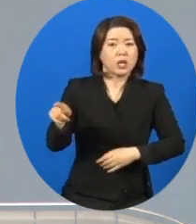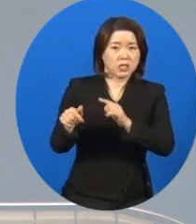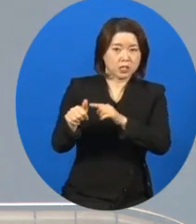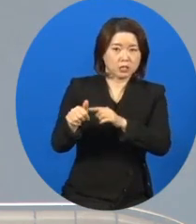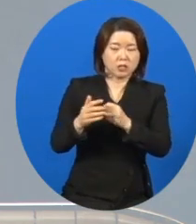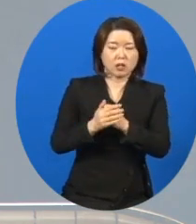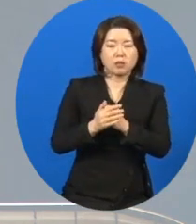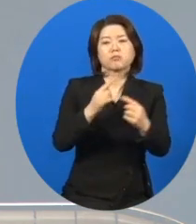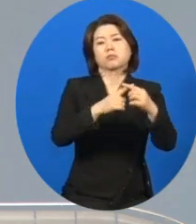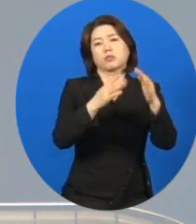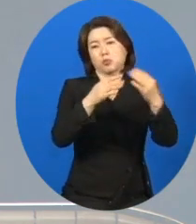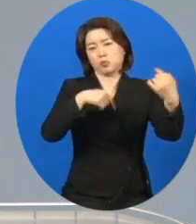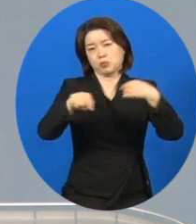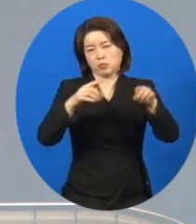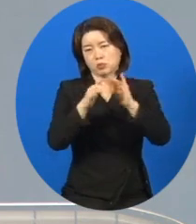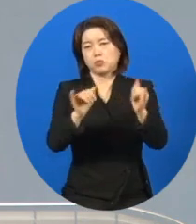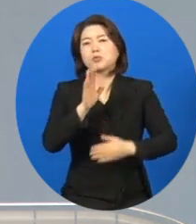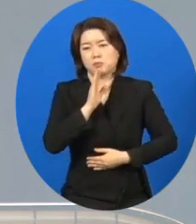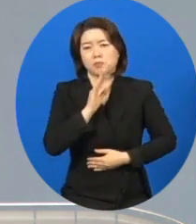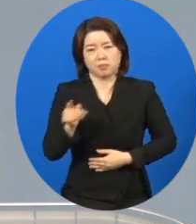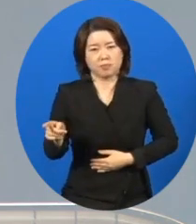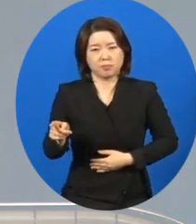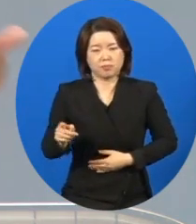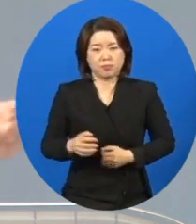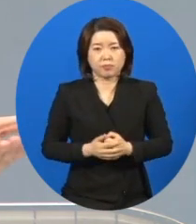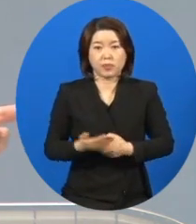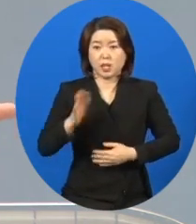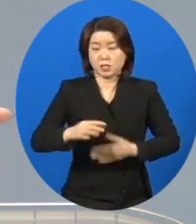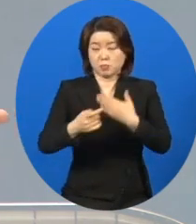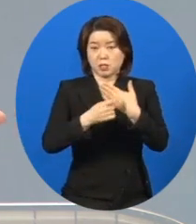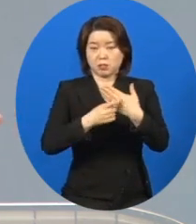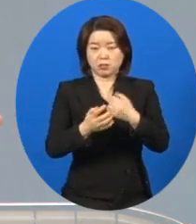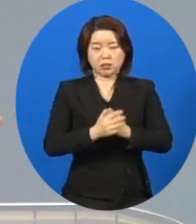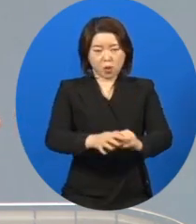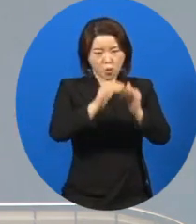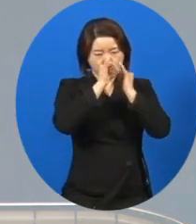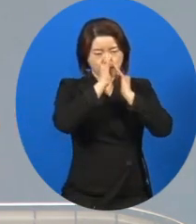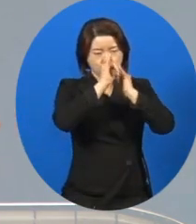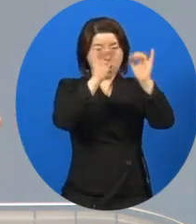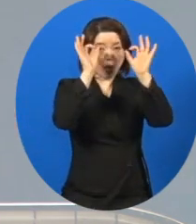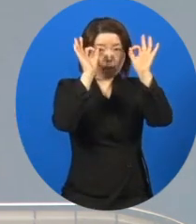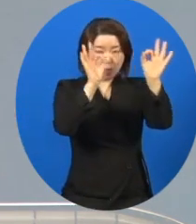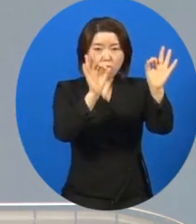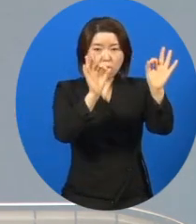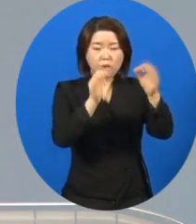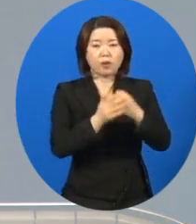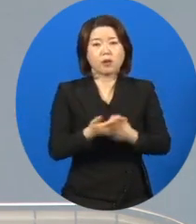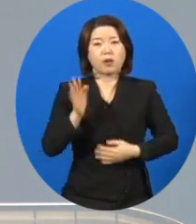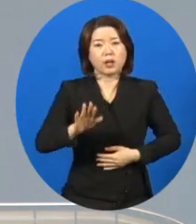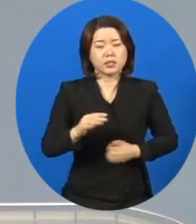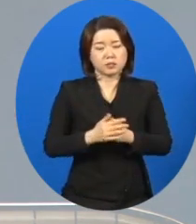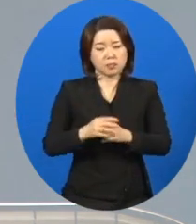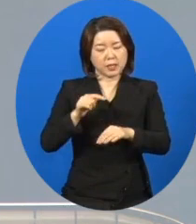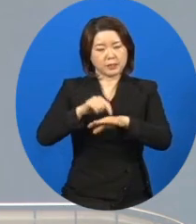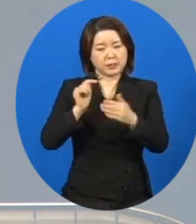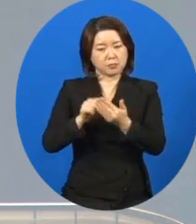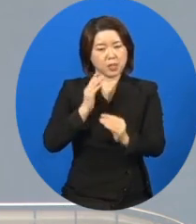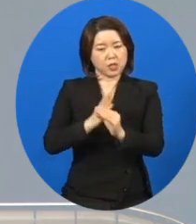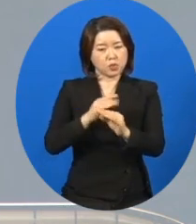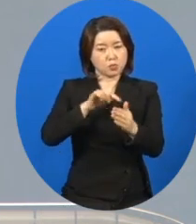교회의 지도자입니다. 그런데 겉으로는 아주 훌륭해 보여요. 그런데 그가 그 마음의